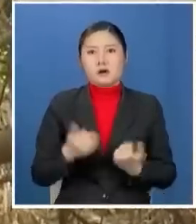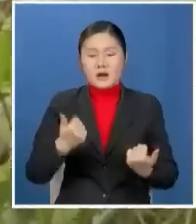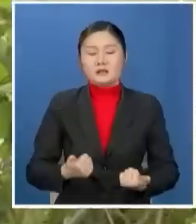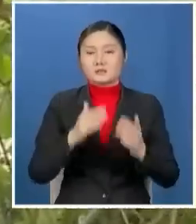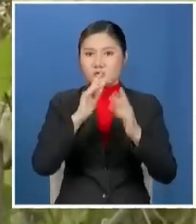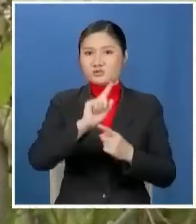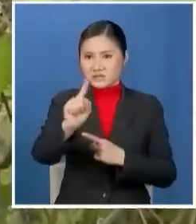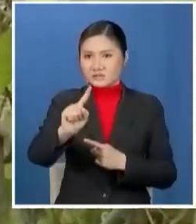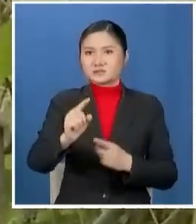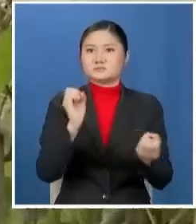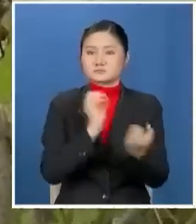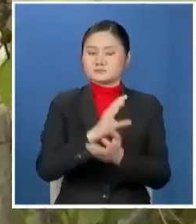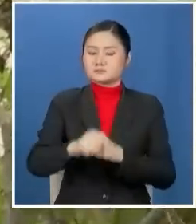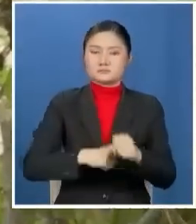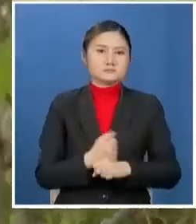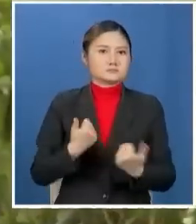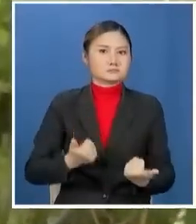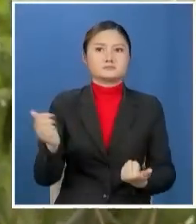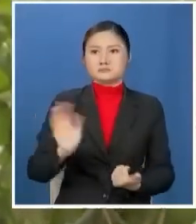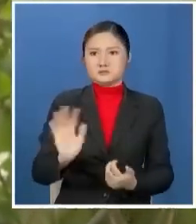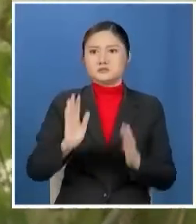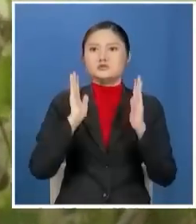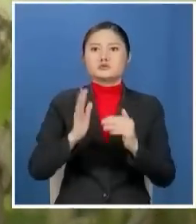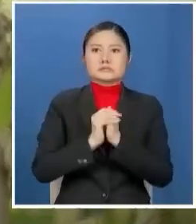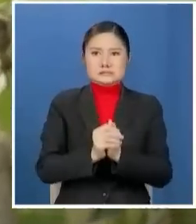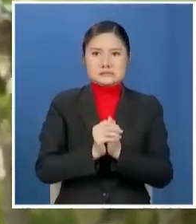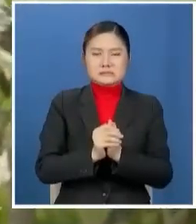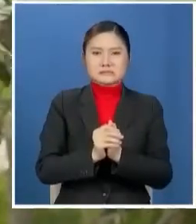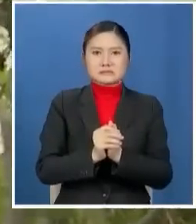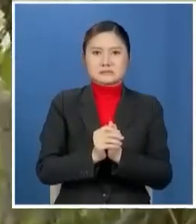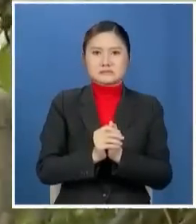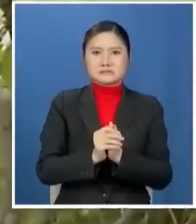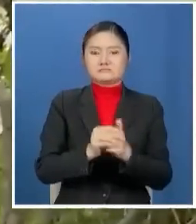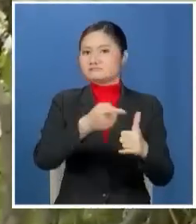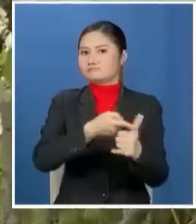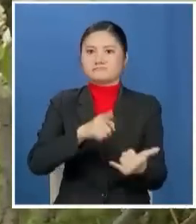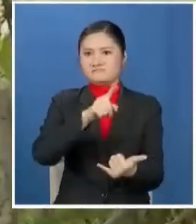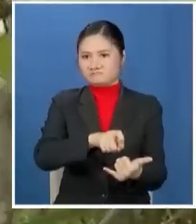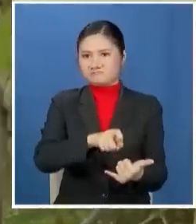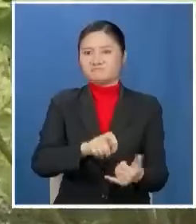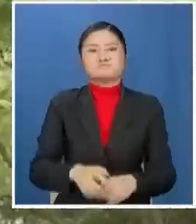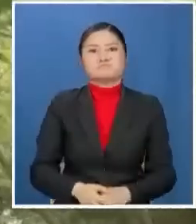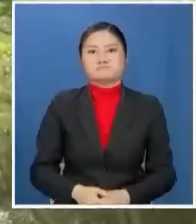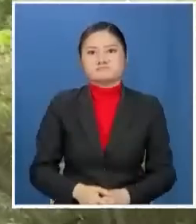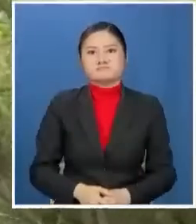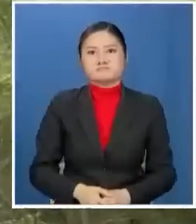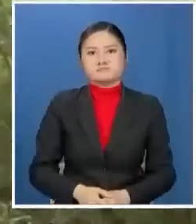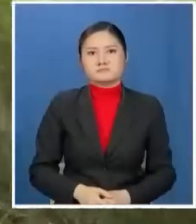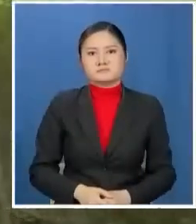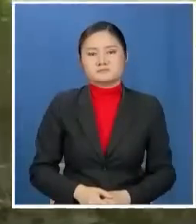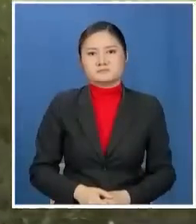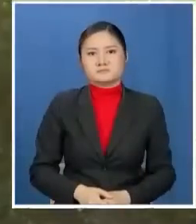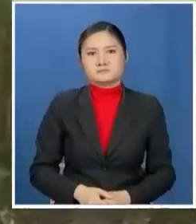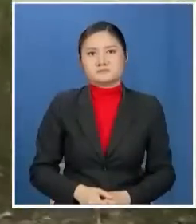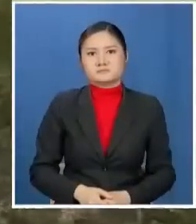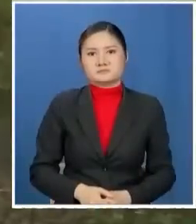สแรกที่เพิ่งจะเกิดในปีนี้ด้วยที่คนจีนนะถูกฆ่าตายหรือถูกอุ้มหาย